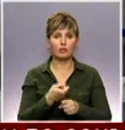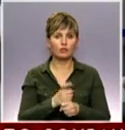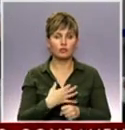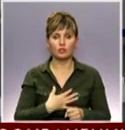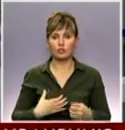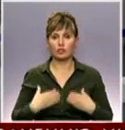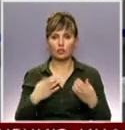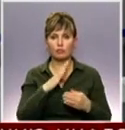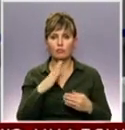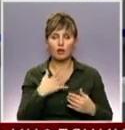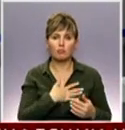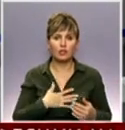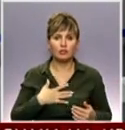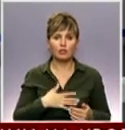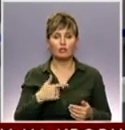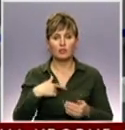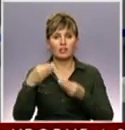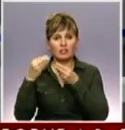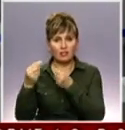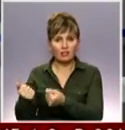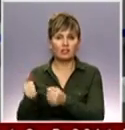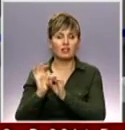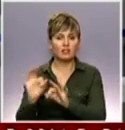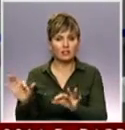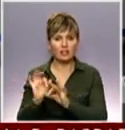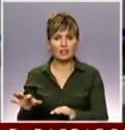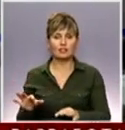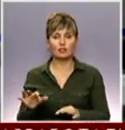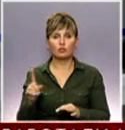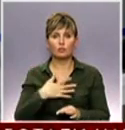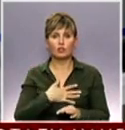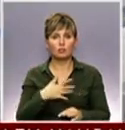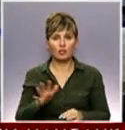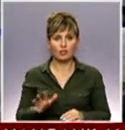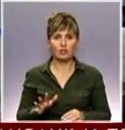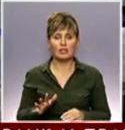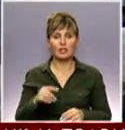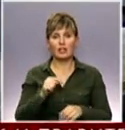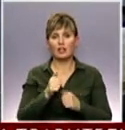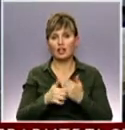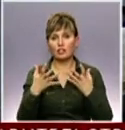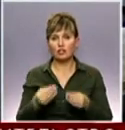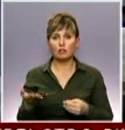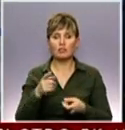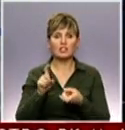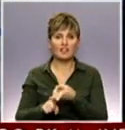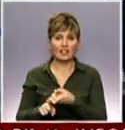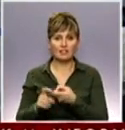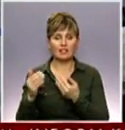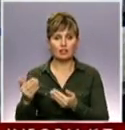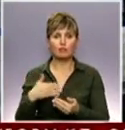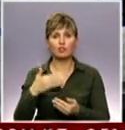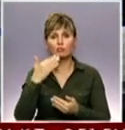особенно трясется. Ну, отвлекаем ее от того, чтобы она не переживала больше. Каждый день, да, мы связывались с ними,